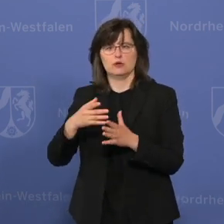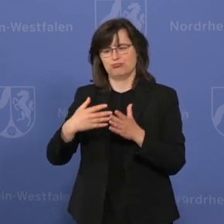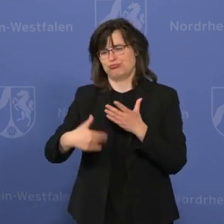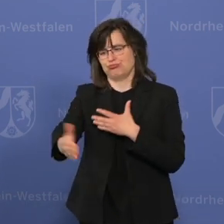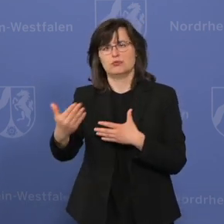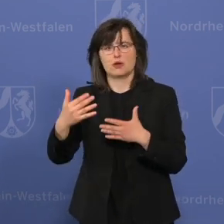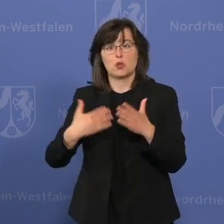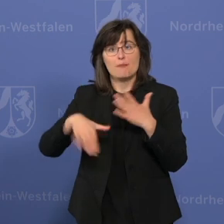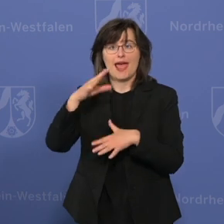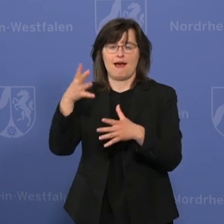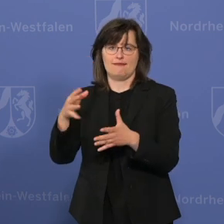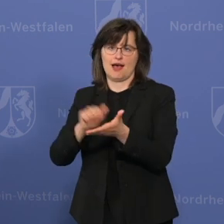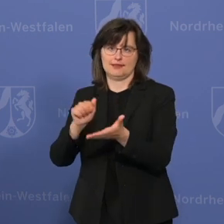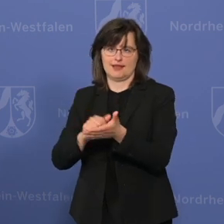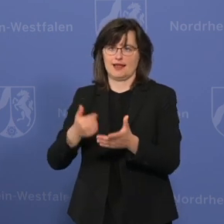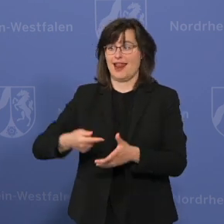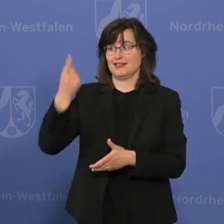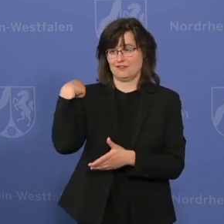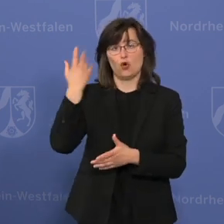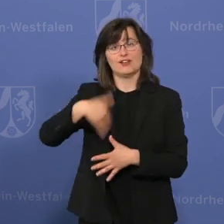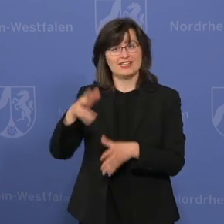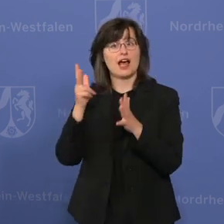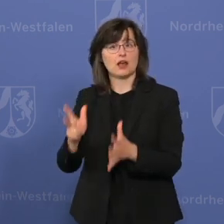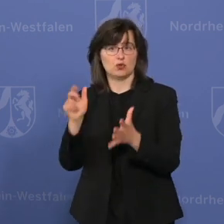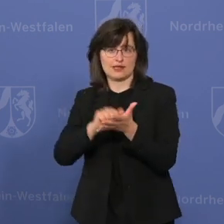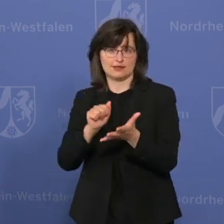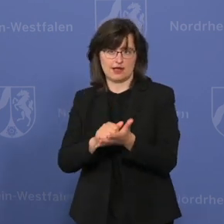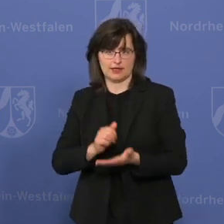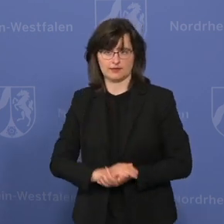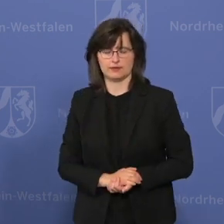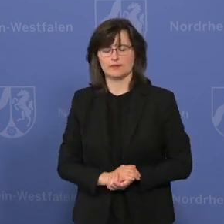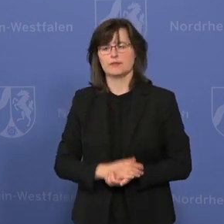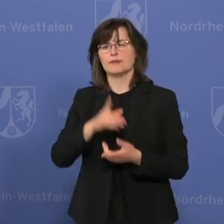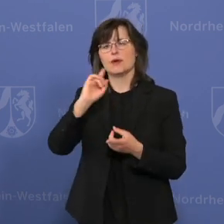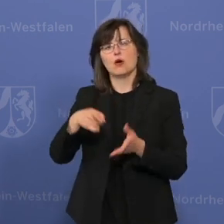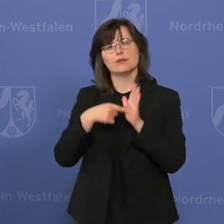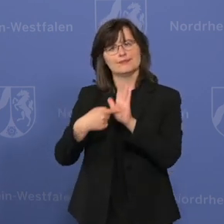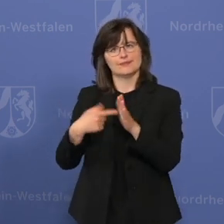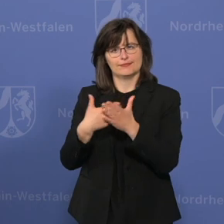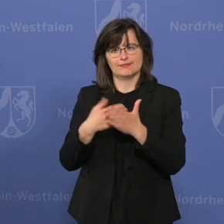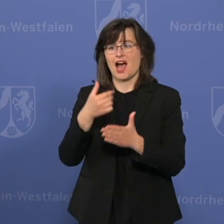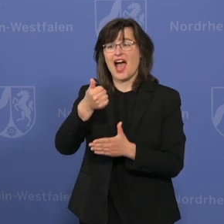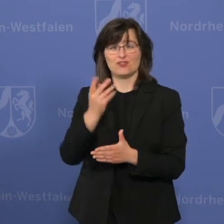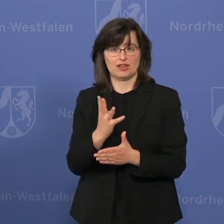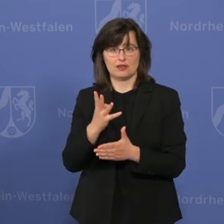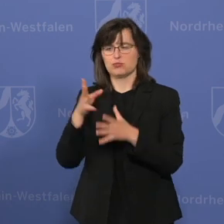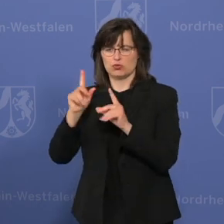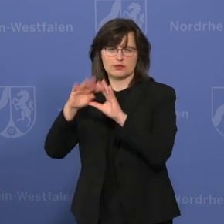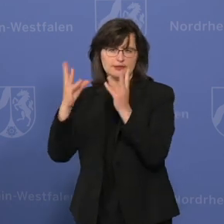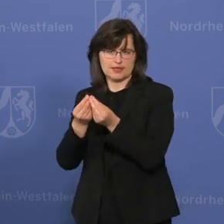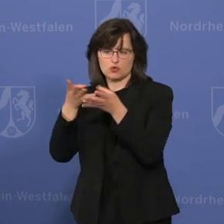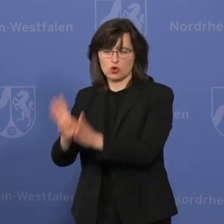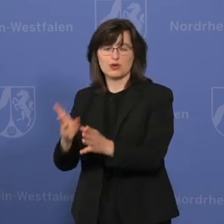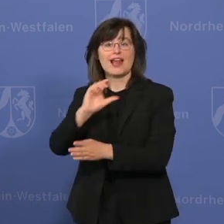im Ausschuss waren wir bei 800 Anzeigen gewesen. Ich hatte Ihnen dargelegt, ein Viertel ist intensiver geprüft worden von diesen Anzeigen durch